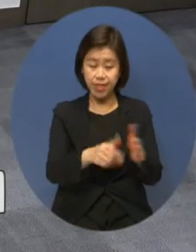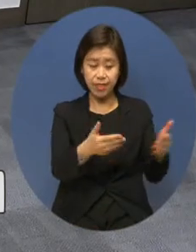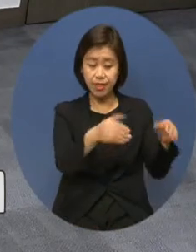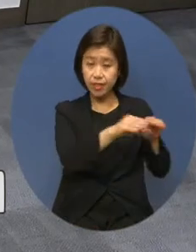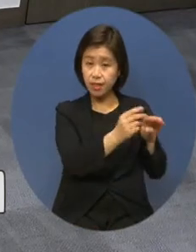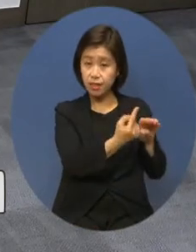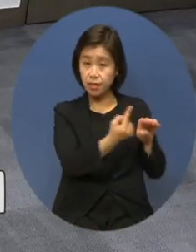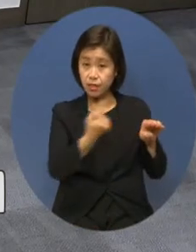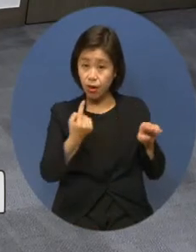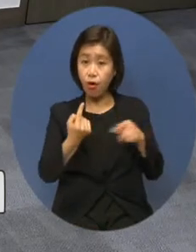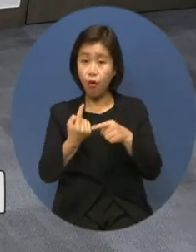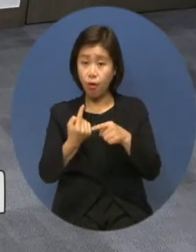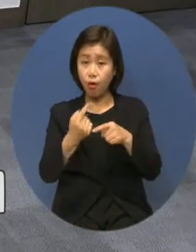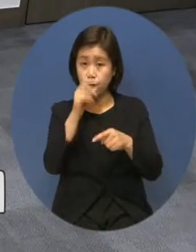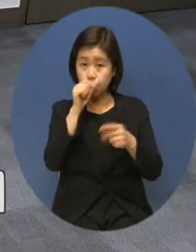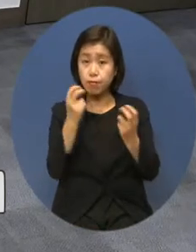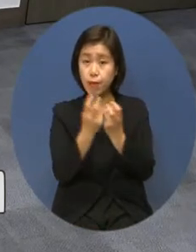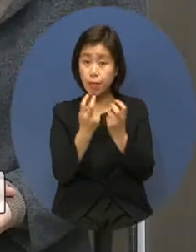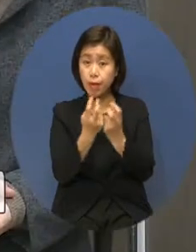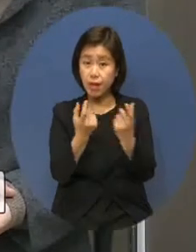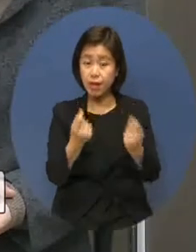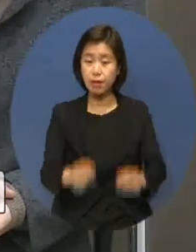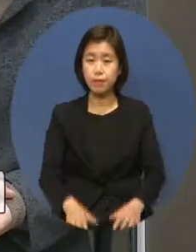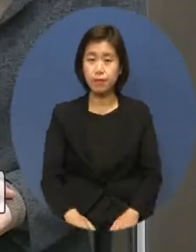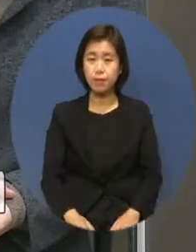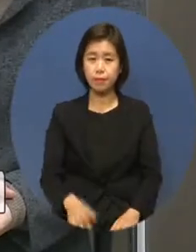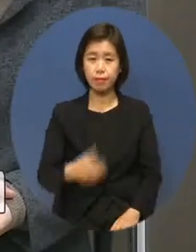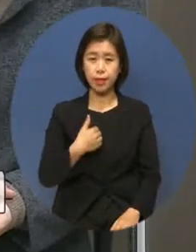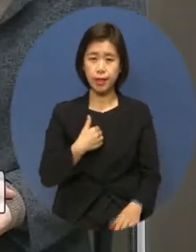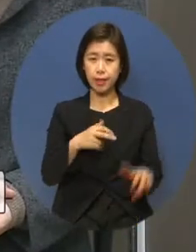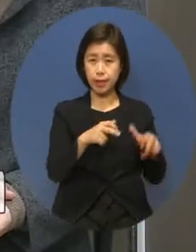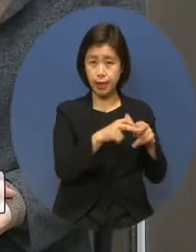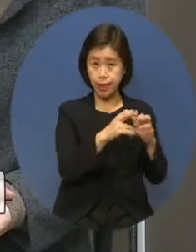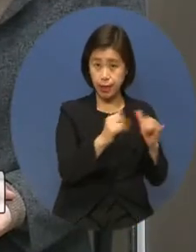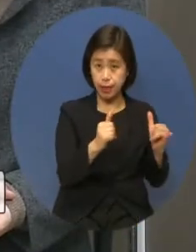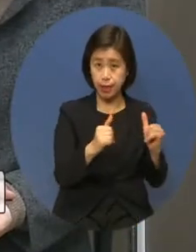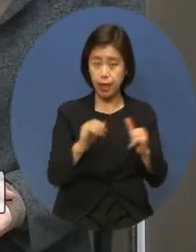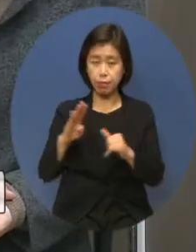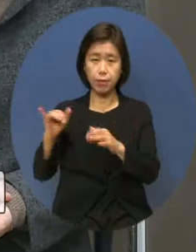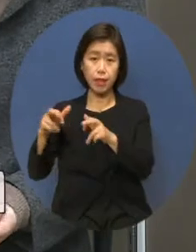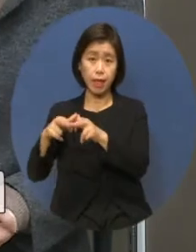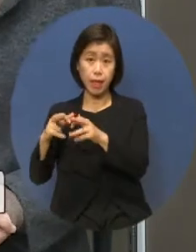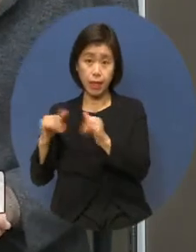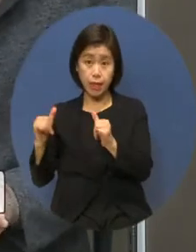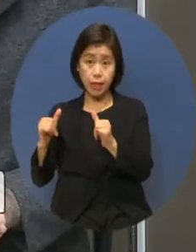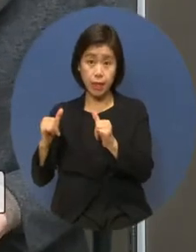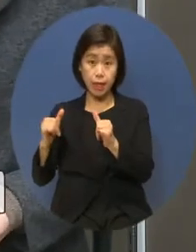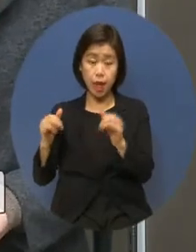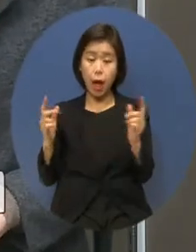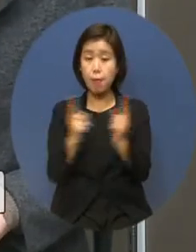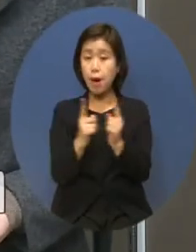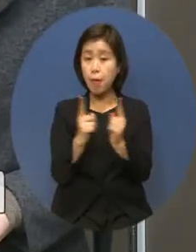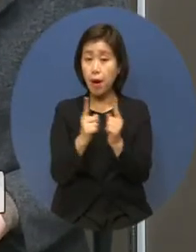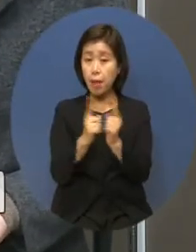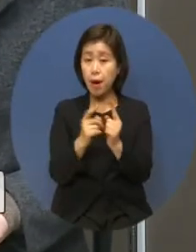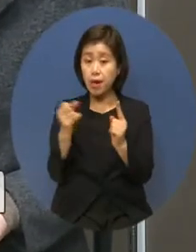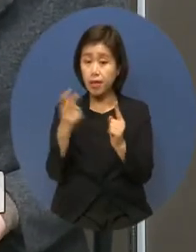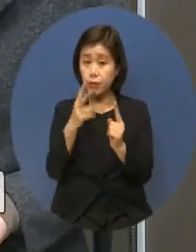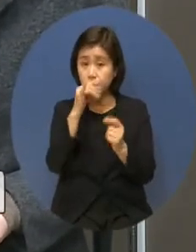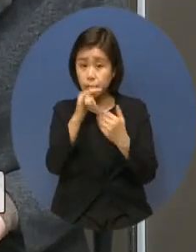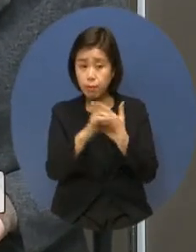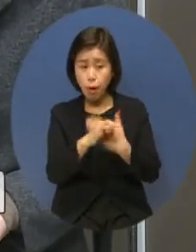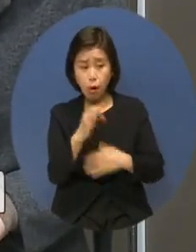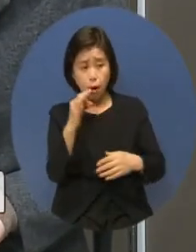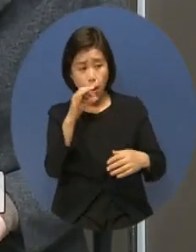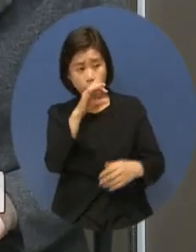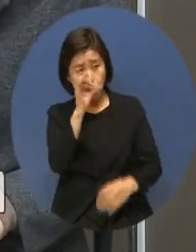좋은 방안이라고 생각이 드는 게 저는 이 장애인과 비장애인이 접점이 좀 많아져야 맞아요. 서로를 이해할 수 있다고